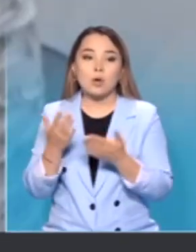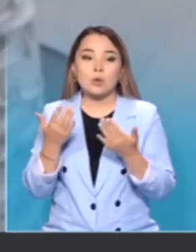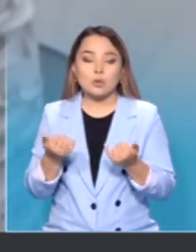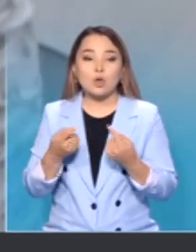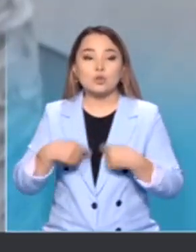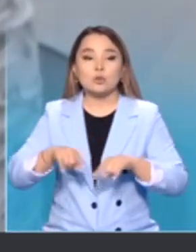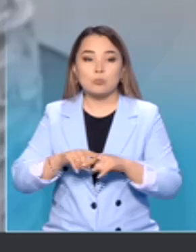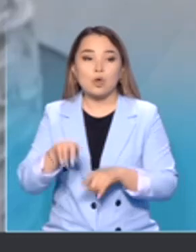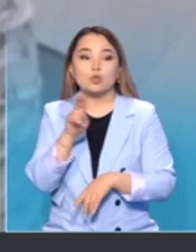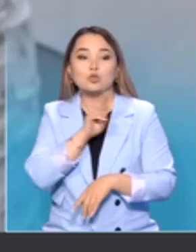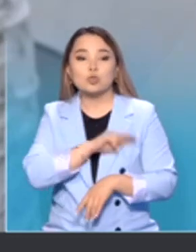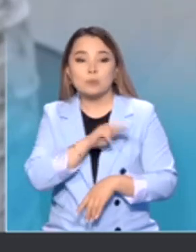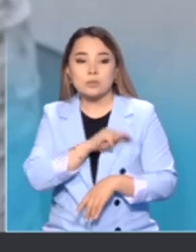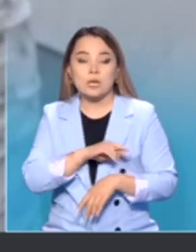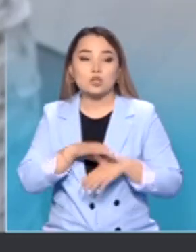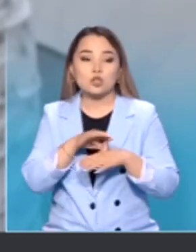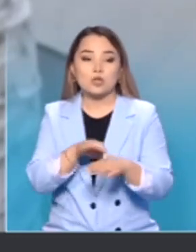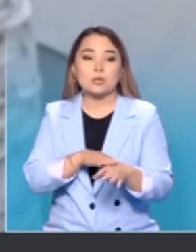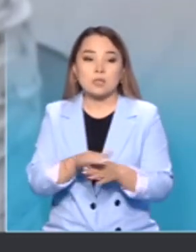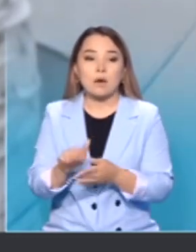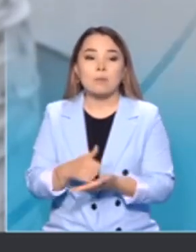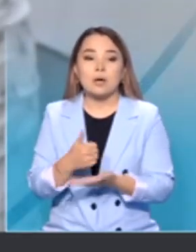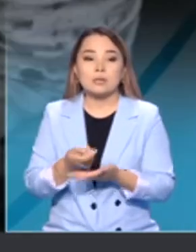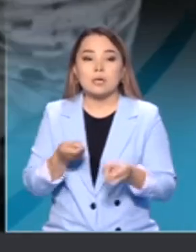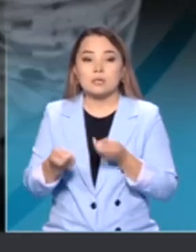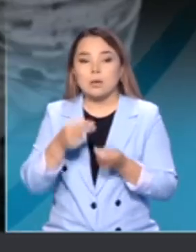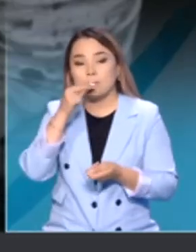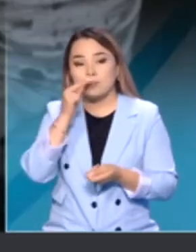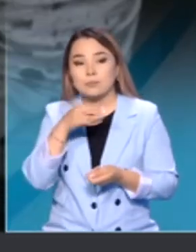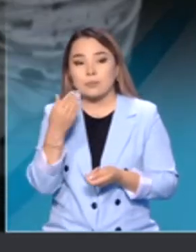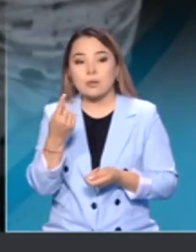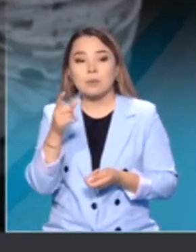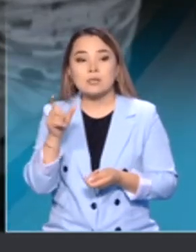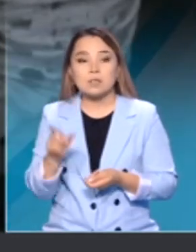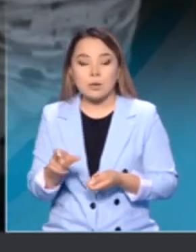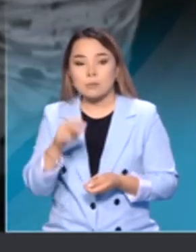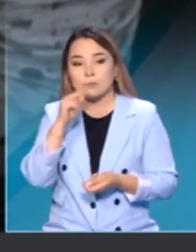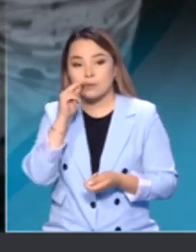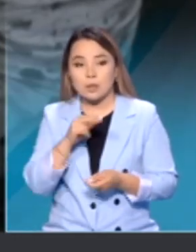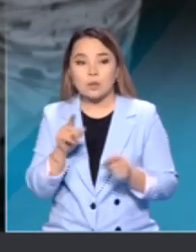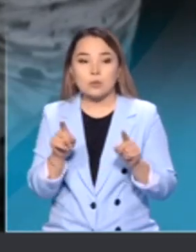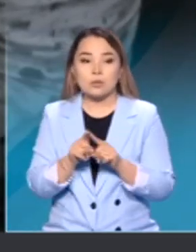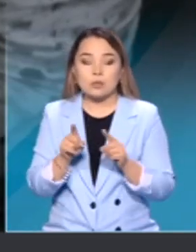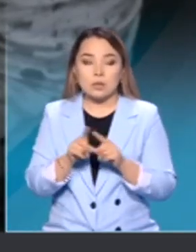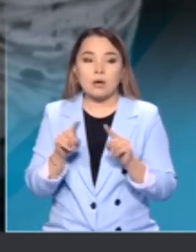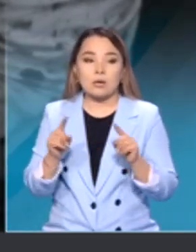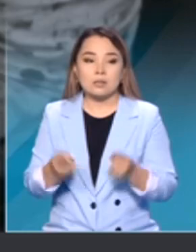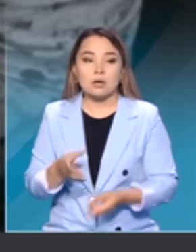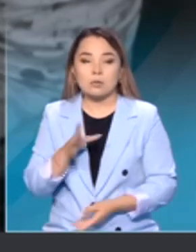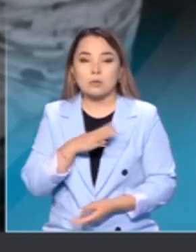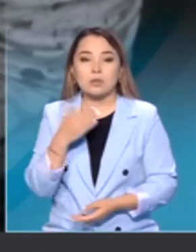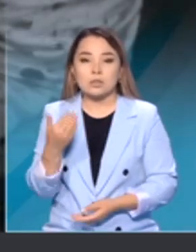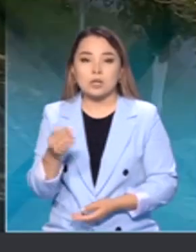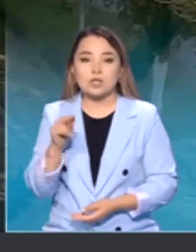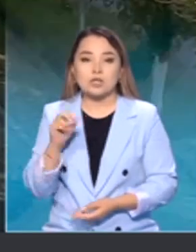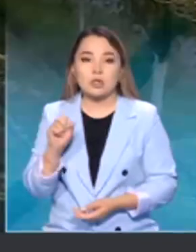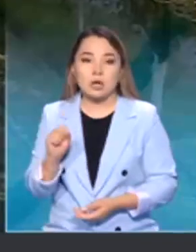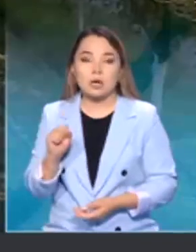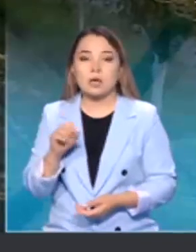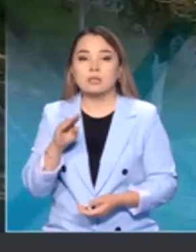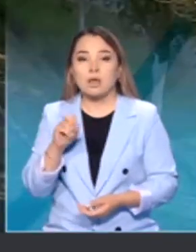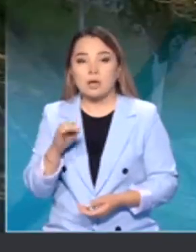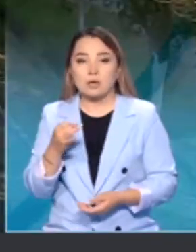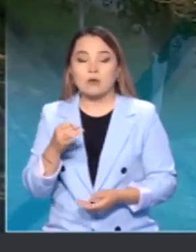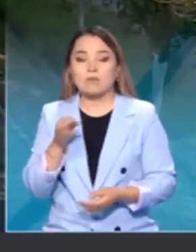осы ұйымның жұмысын жүргізіп, басшылық етті деген айыппен бір азамат күдікті ретінде қамауға алынды. Ал Чия Тай